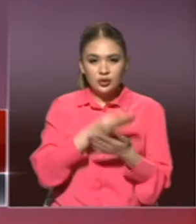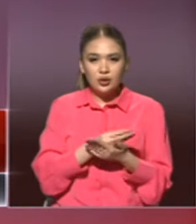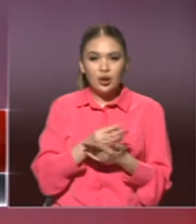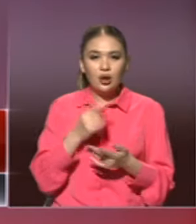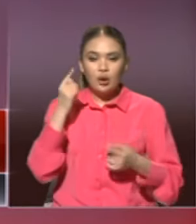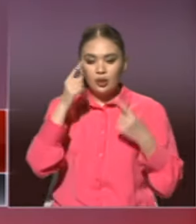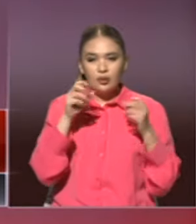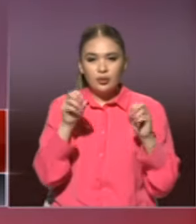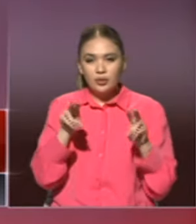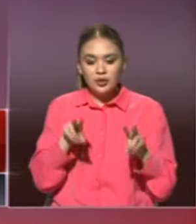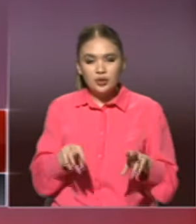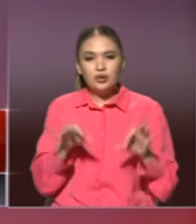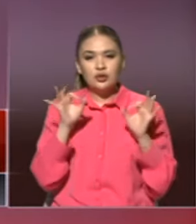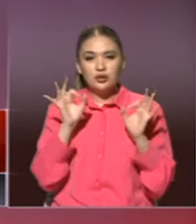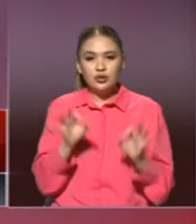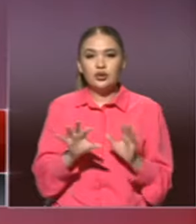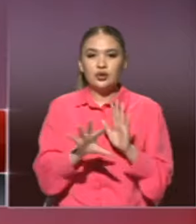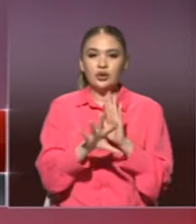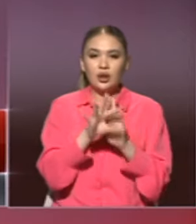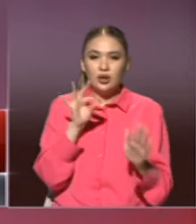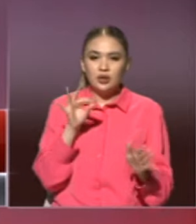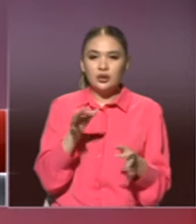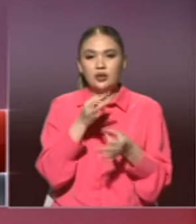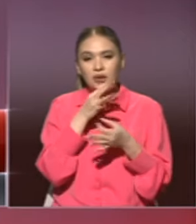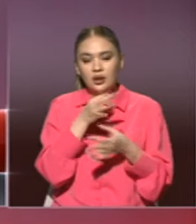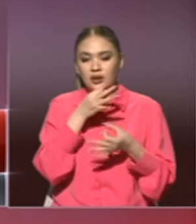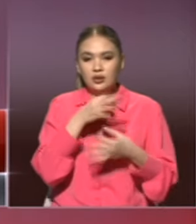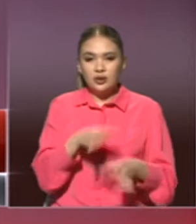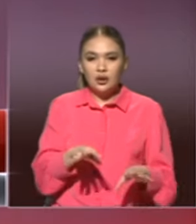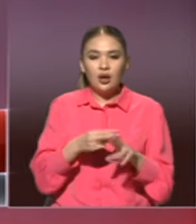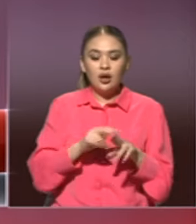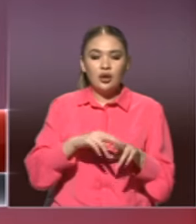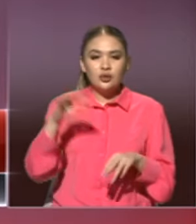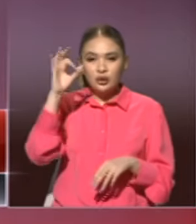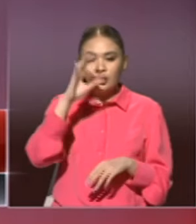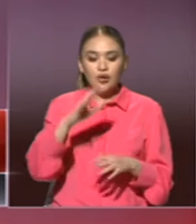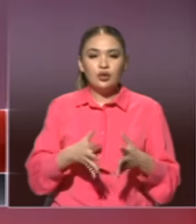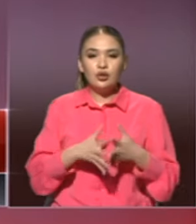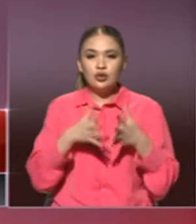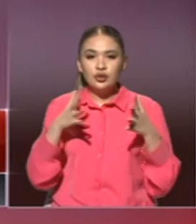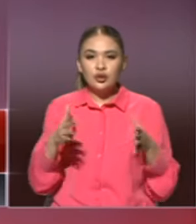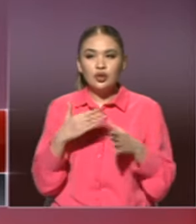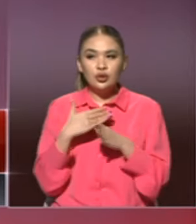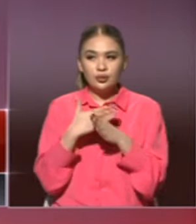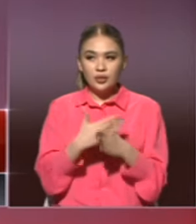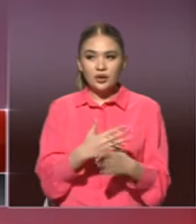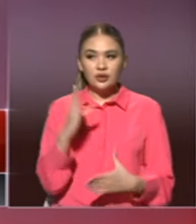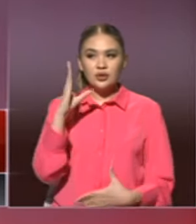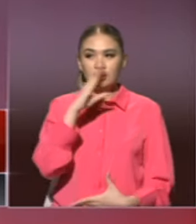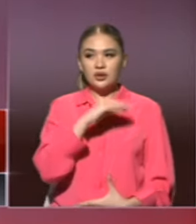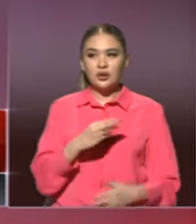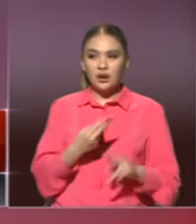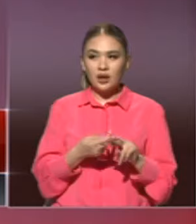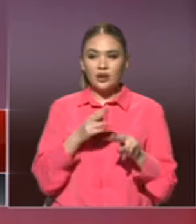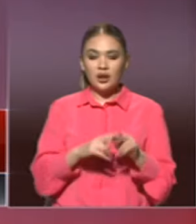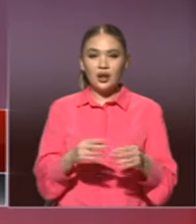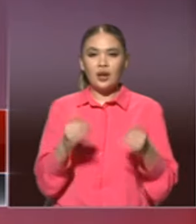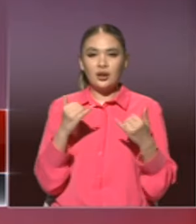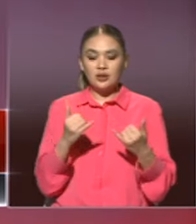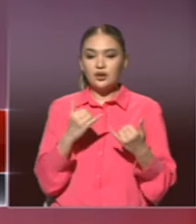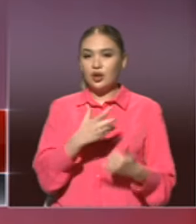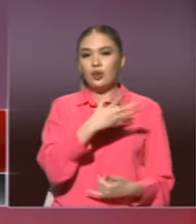ойлануына, дұрыс бағдар болды ма, болмады ма деген сияқты саралау жүргізуіне үлкен жаңа көмегін тигізеді. Қазіргі таңда,